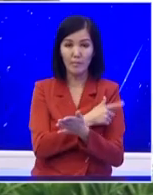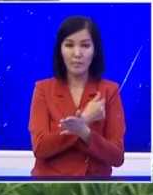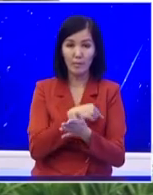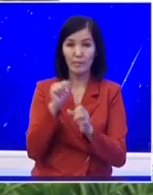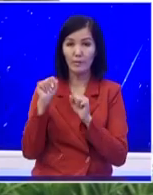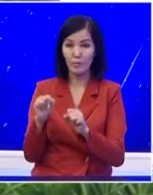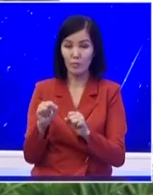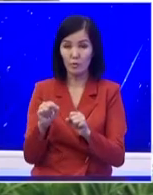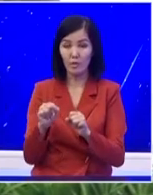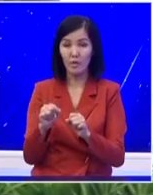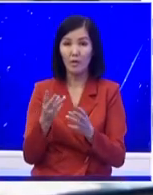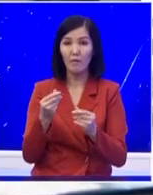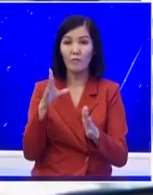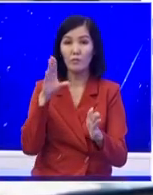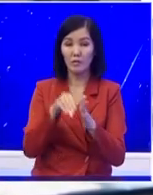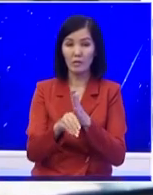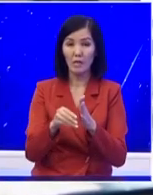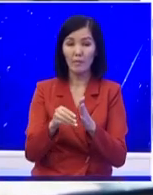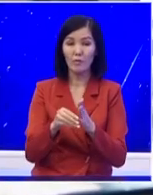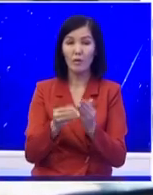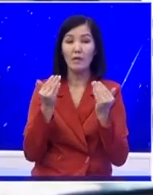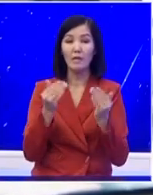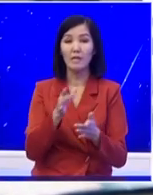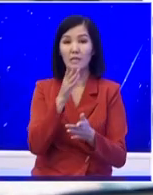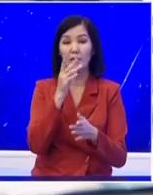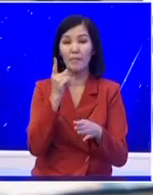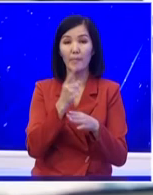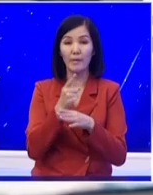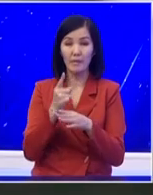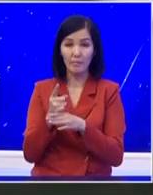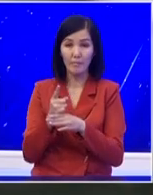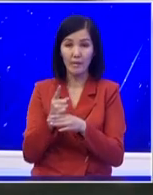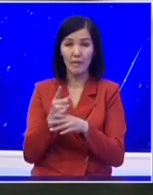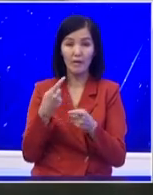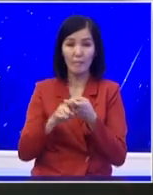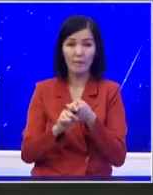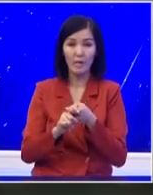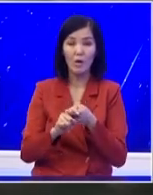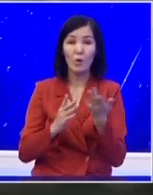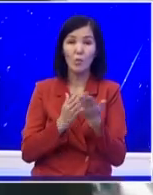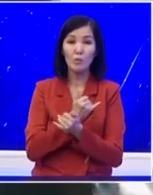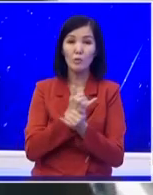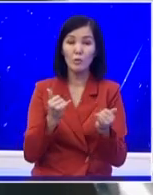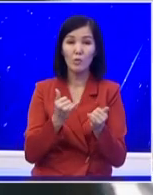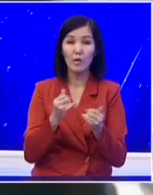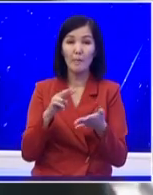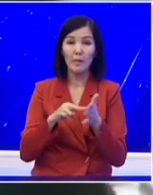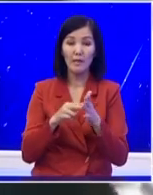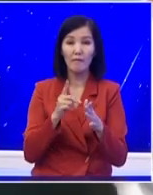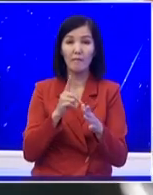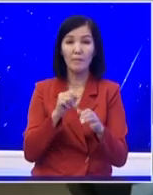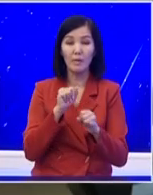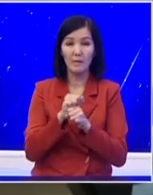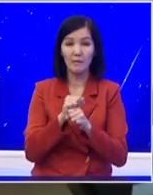периоды, вносят оплату. В настоящее время из-за пандемии плановые поликлинические услуги и плановая госпитализация приостановлены